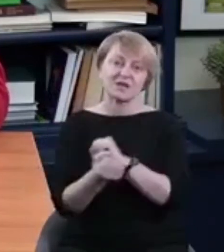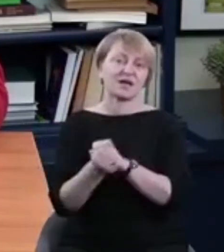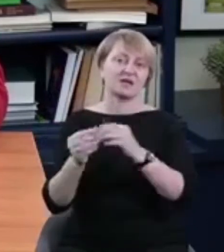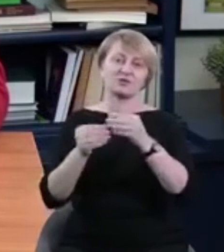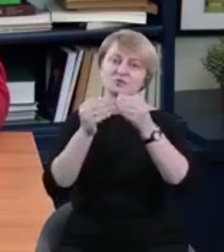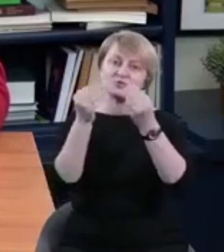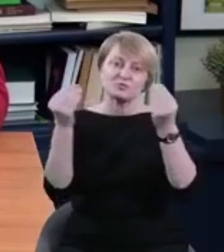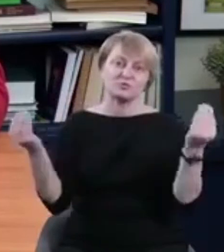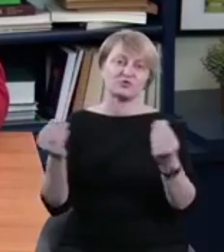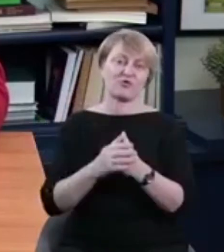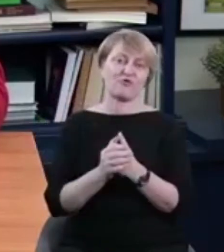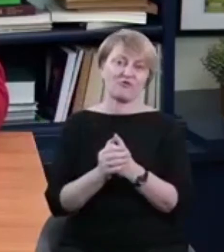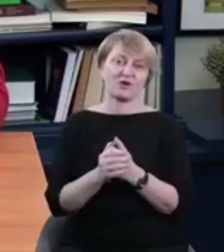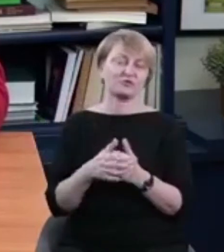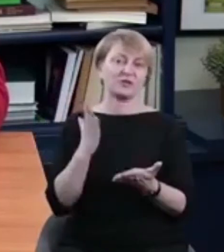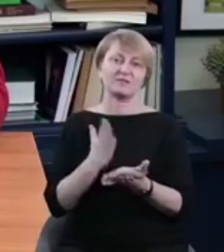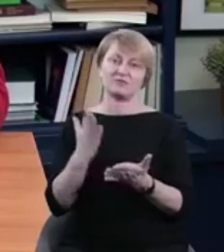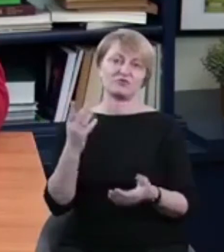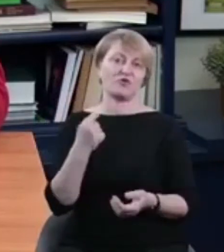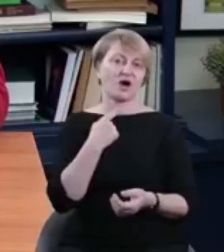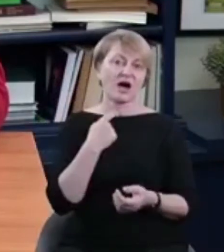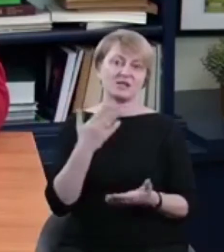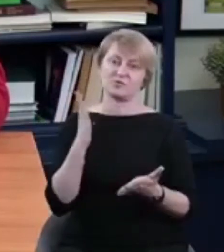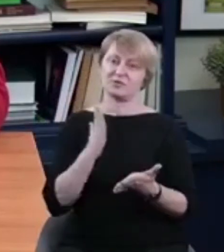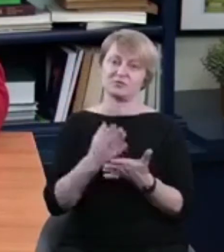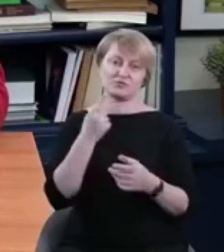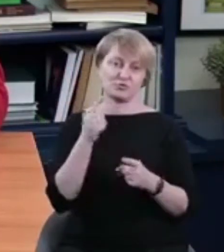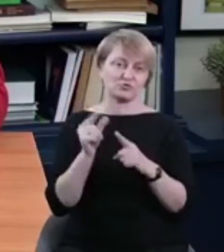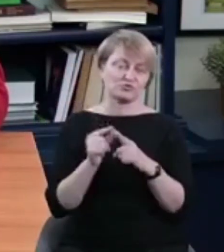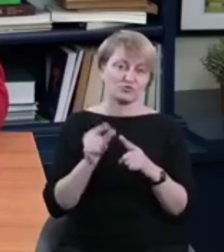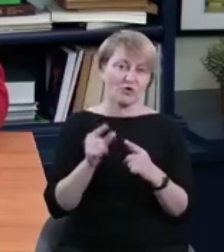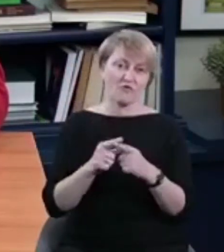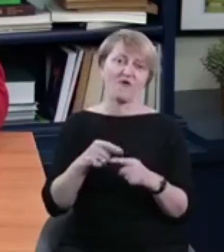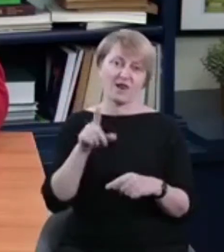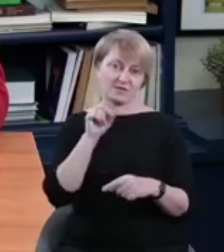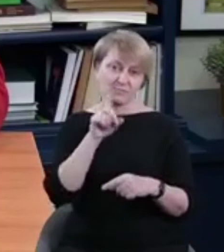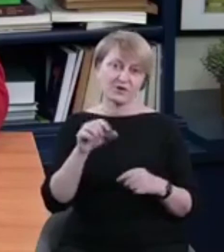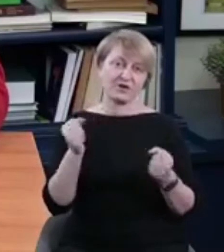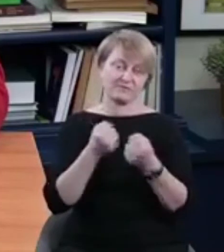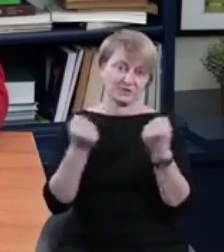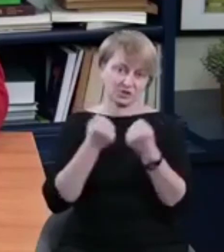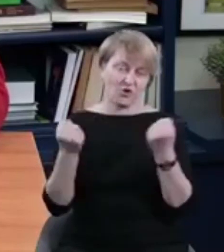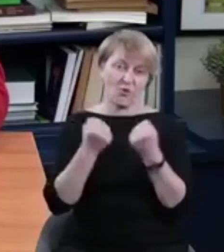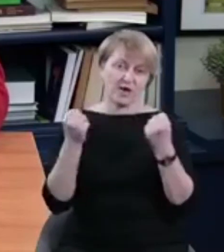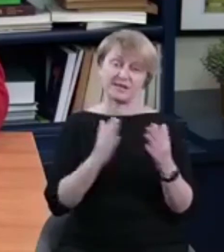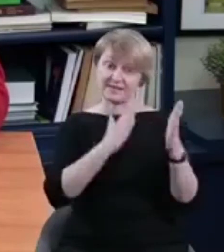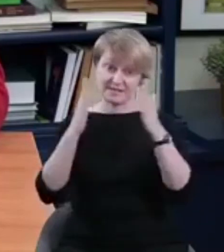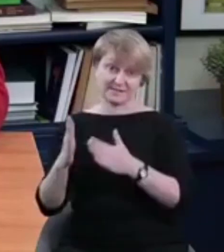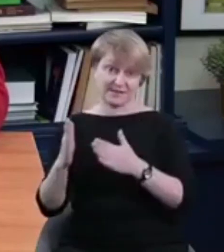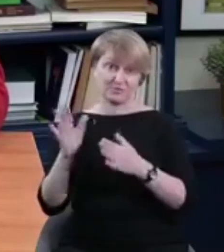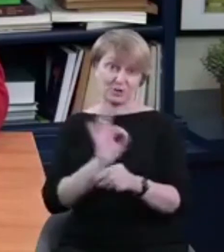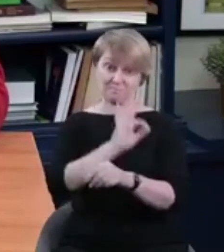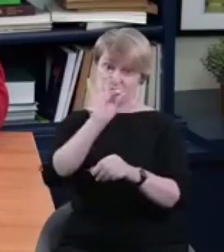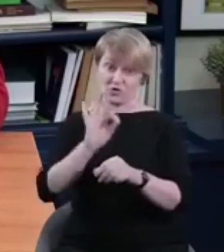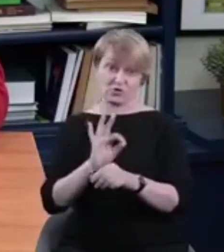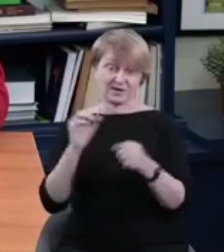pewnym hasłem ale rzeczywiście dokonuje się ona realnie stąd nasze przygotowanie do kolejnych projektów rewitalizacyjne ale sami zobaczymy jak